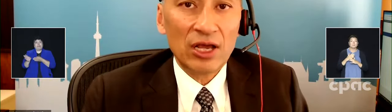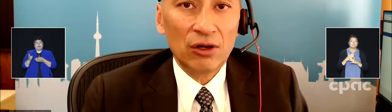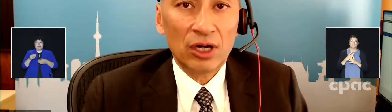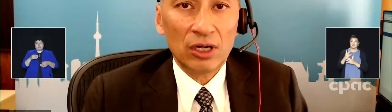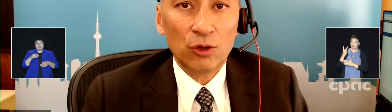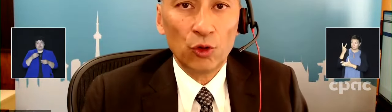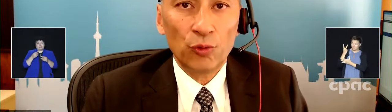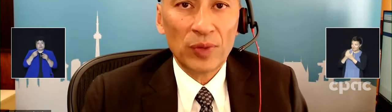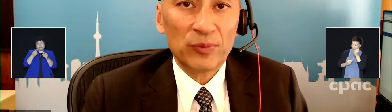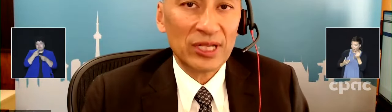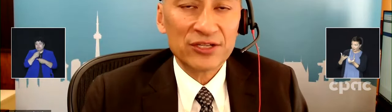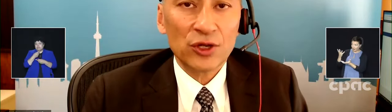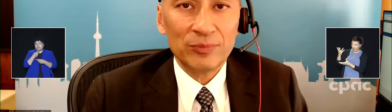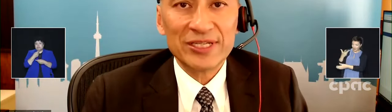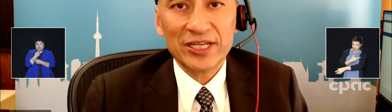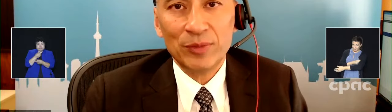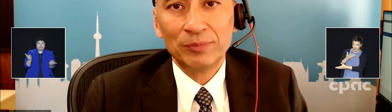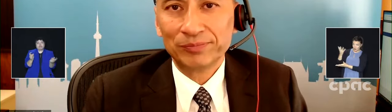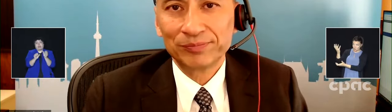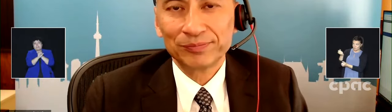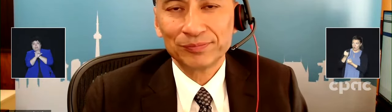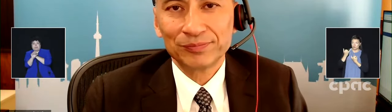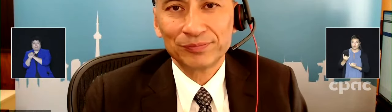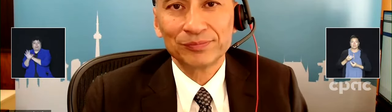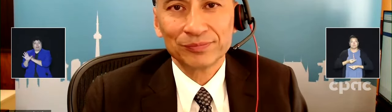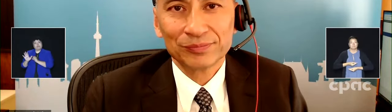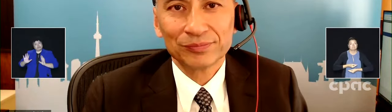vaccins bivalents aux populations admissibles.